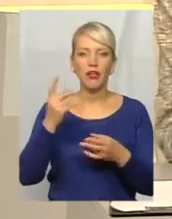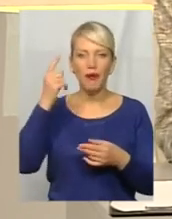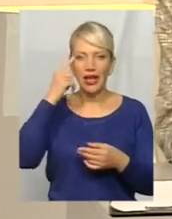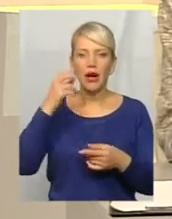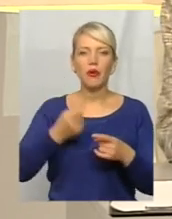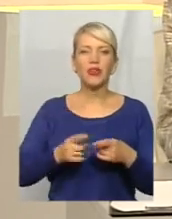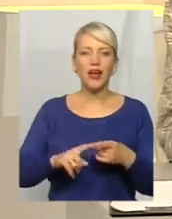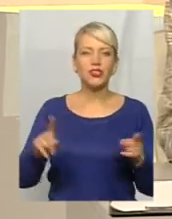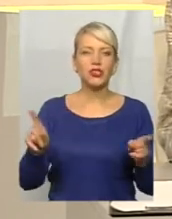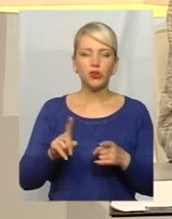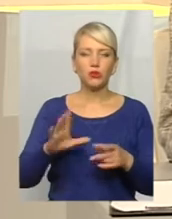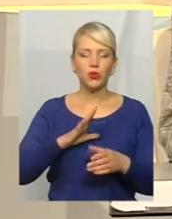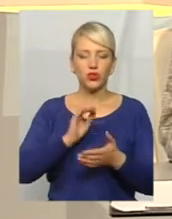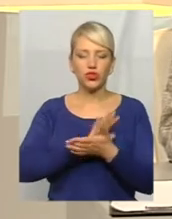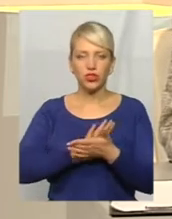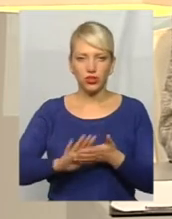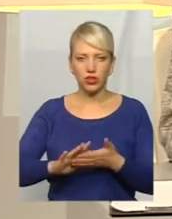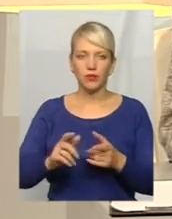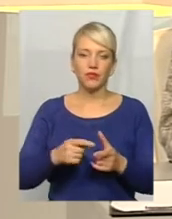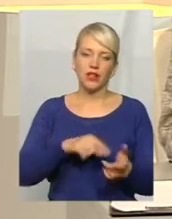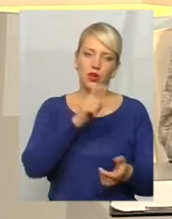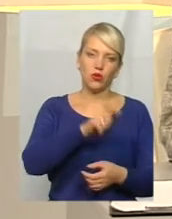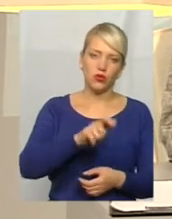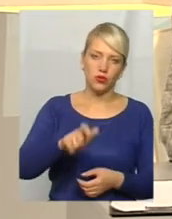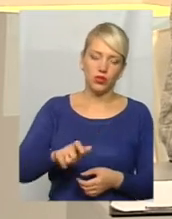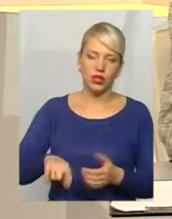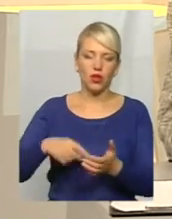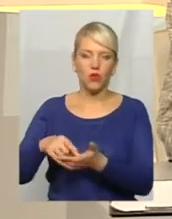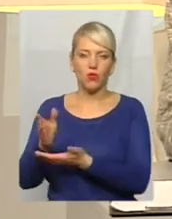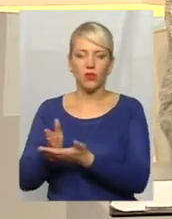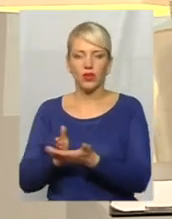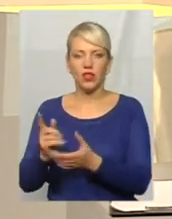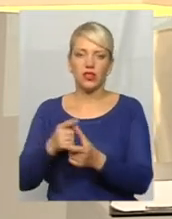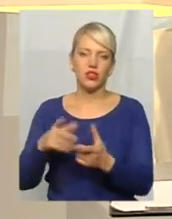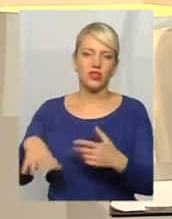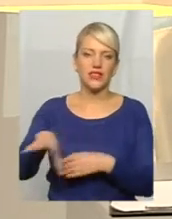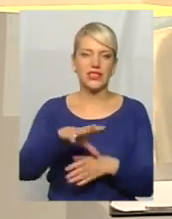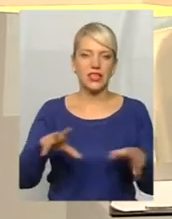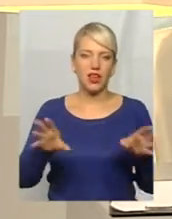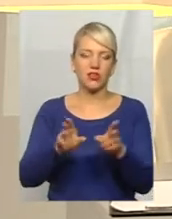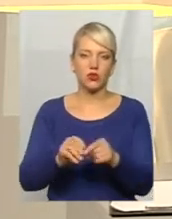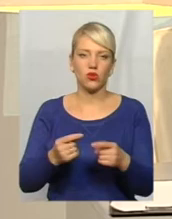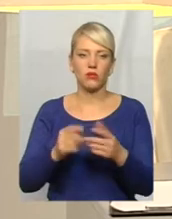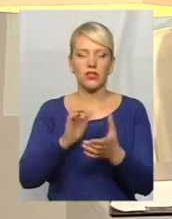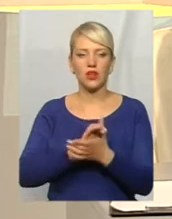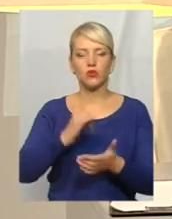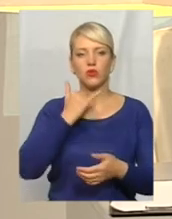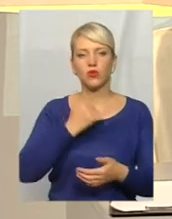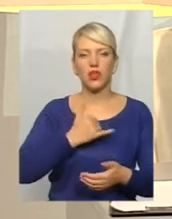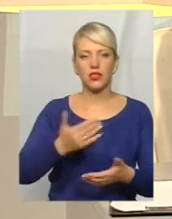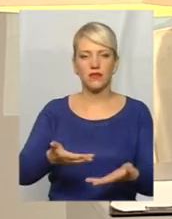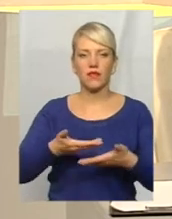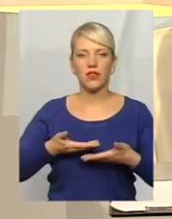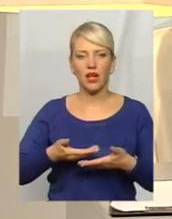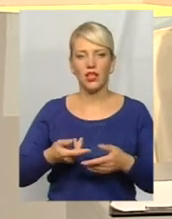щоб на смітниках було чисто? Мешканці, комунальники чи всі разом? Про це говоримо сьогодні в студії. Знайомтеся, до нас завітали